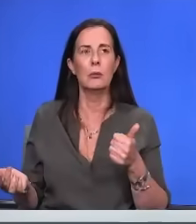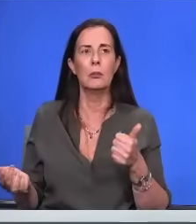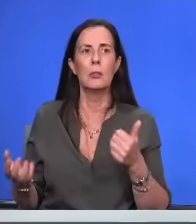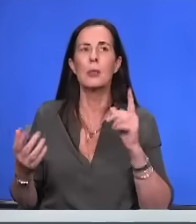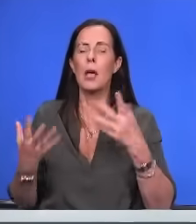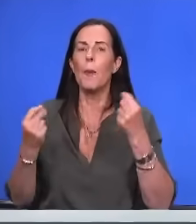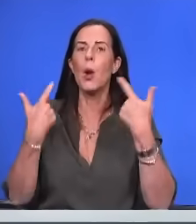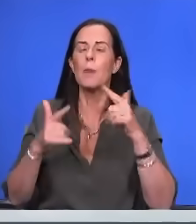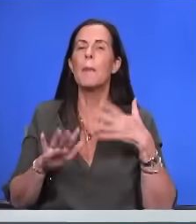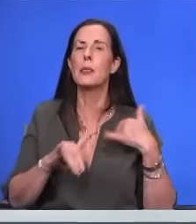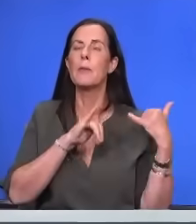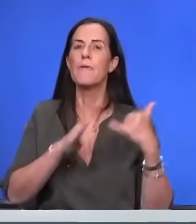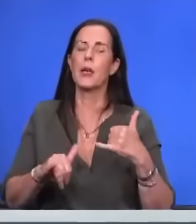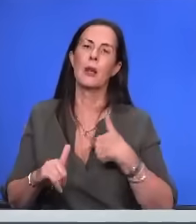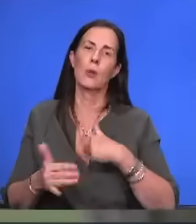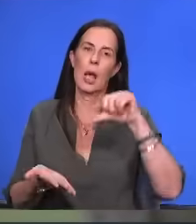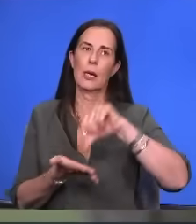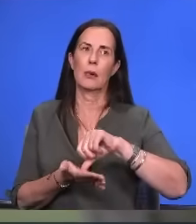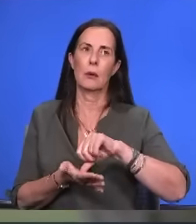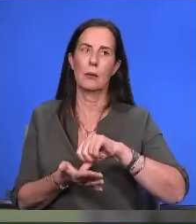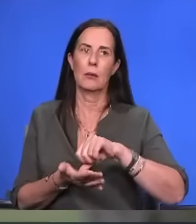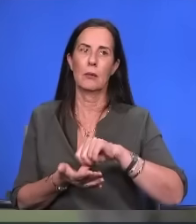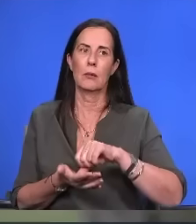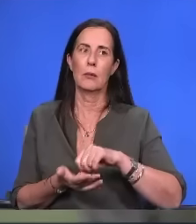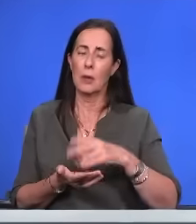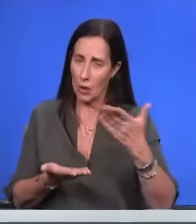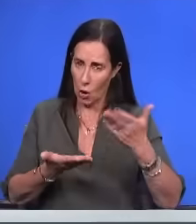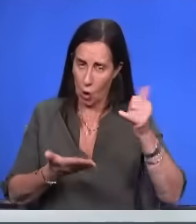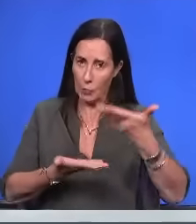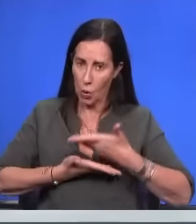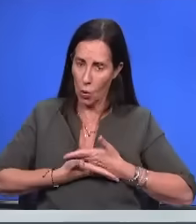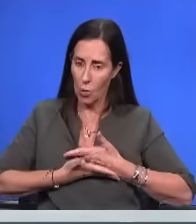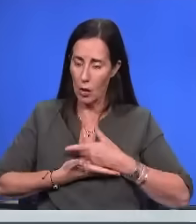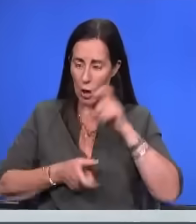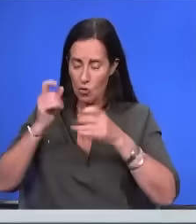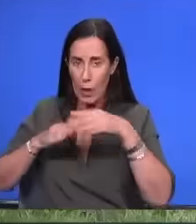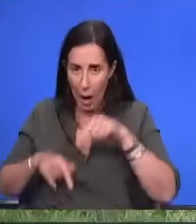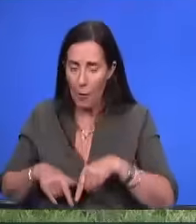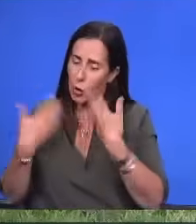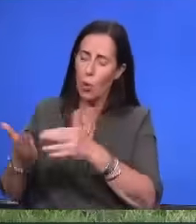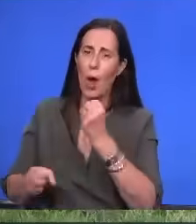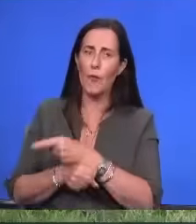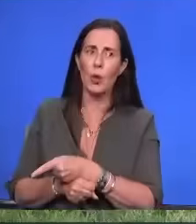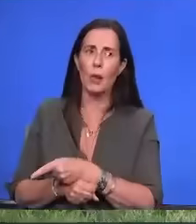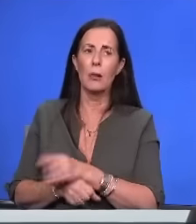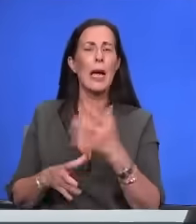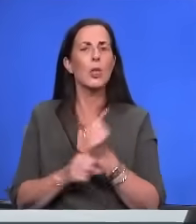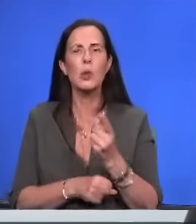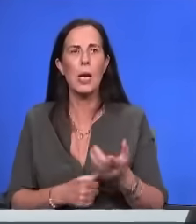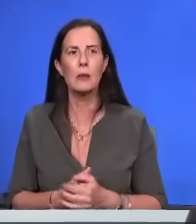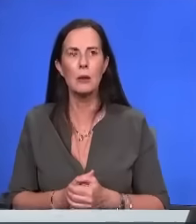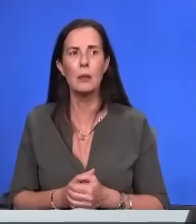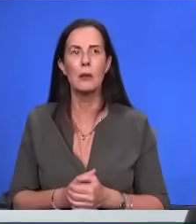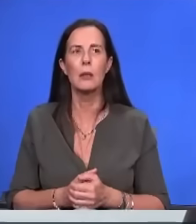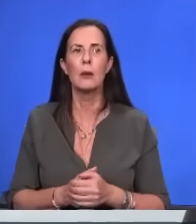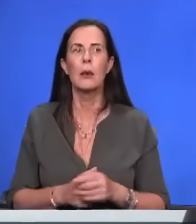להסביר מה הם מביאים לנו לעיר. בואו, תיתנו קודם כל לבני העיר שלנו עבודה. איך את עושה את זה? פה